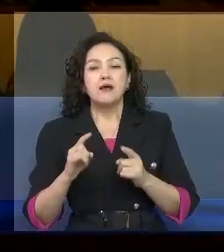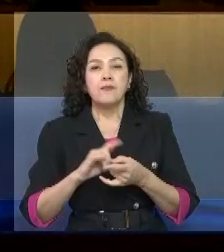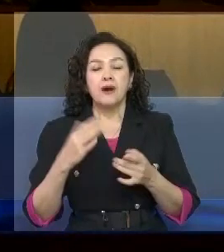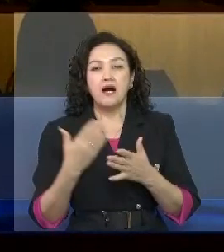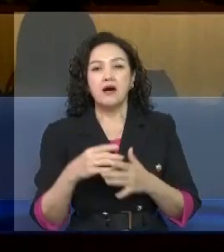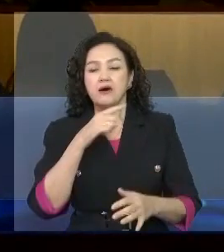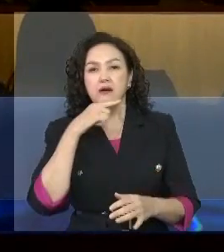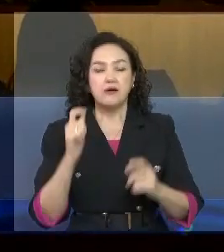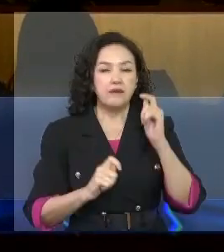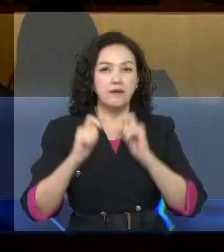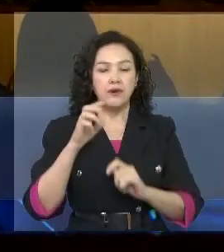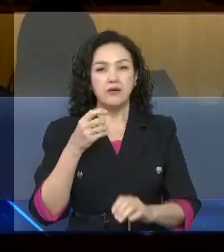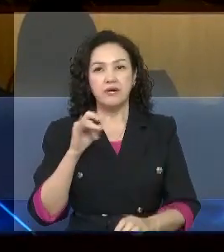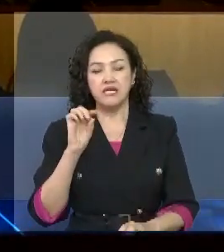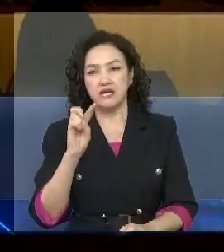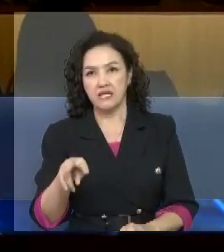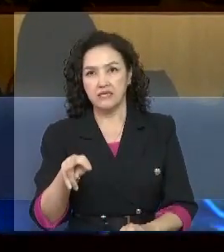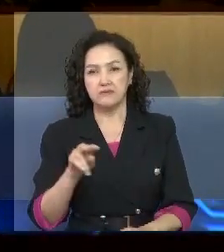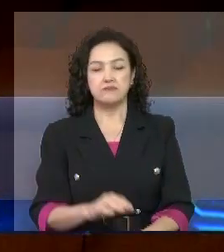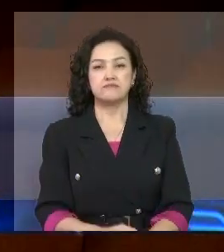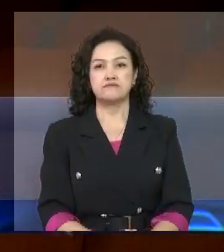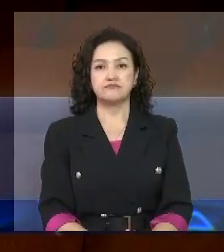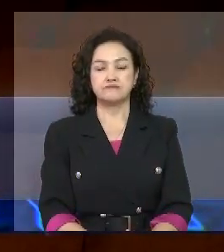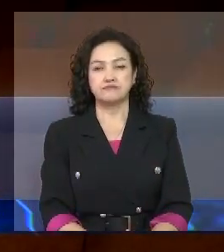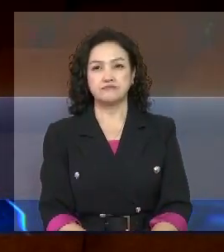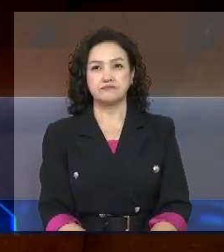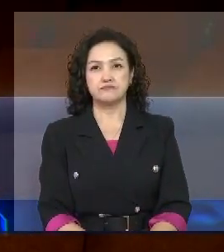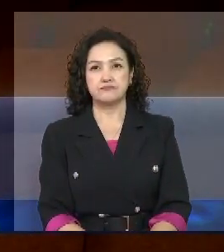российском фестивале «Мари Эл». Жасан Жылбаков, Душан Жасланов, телеканал Актобе.